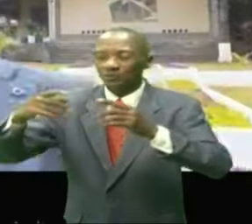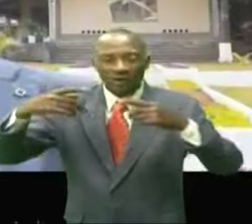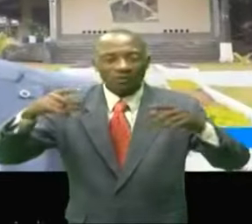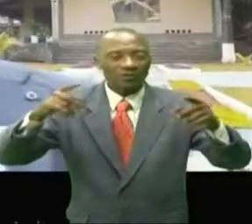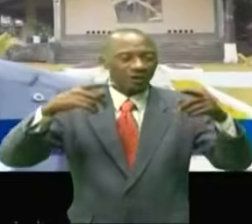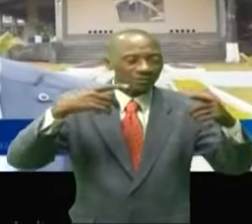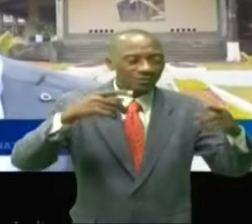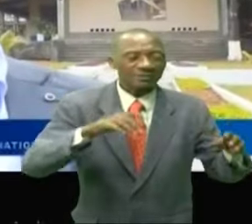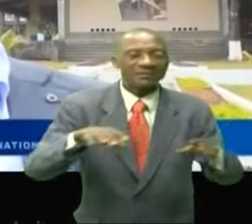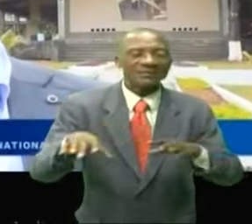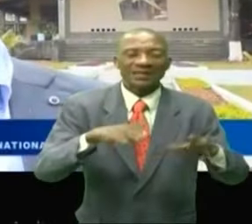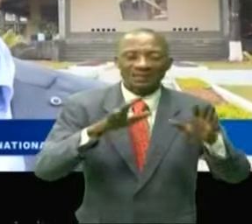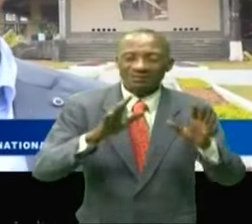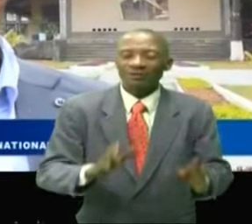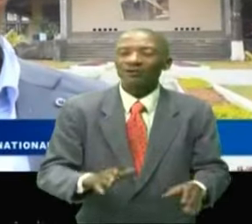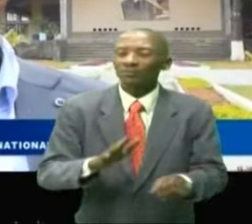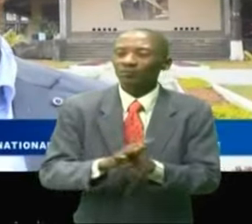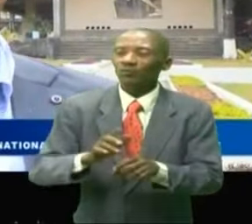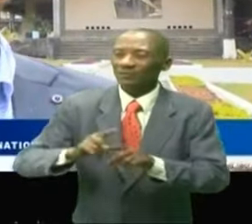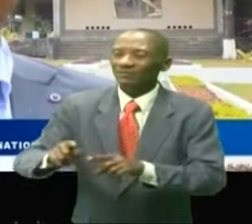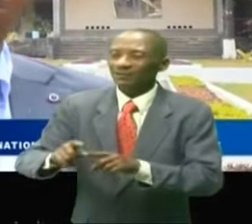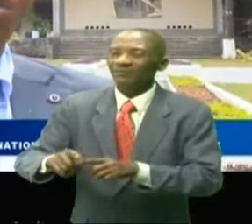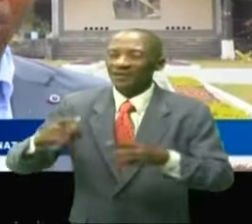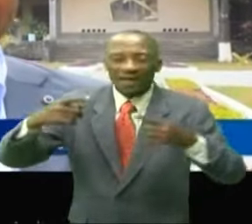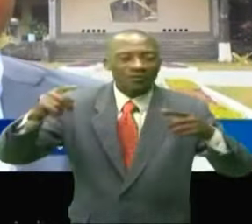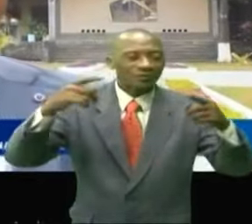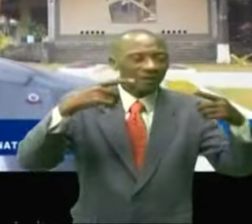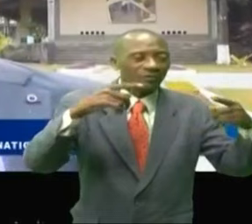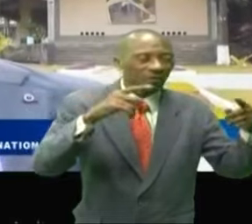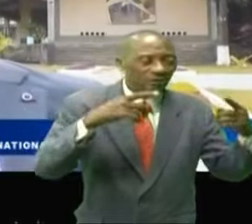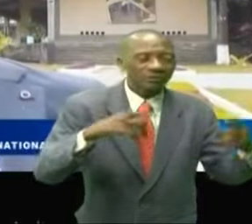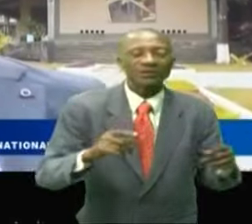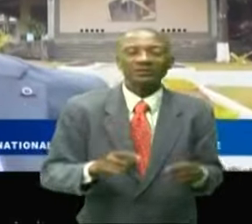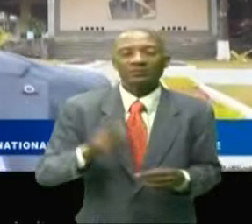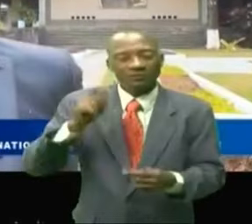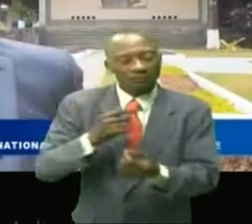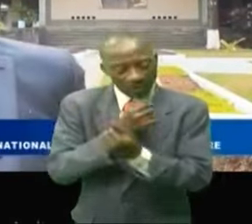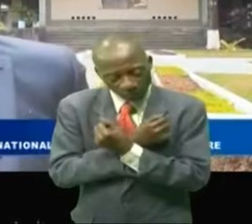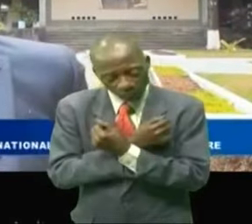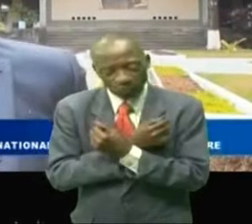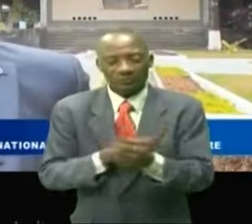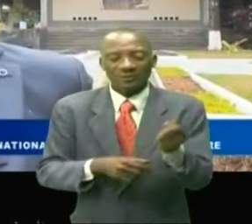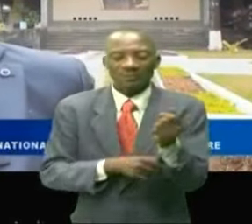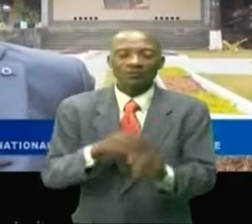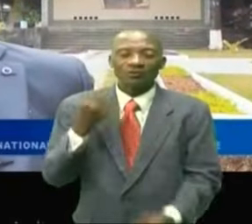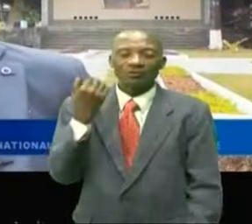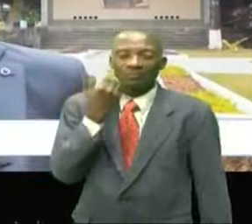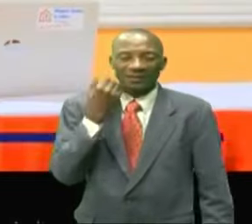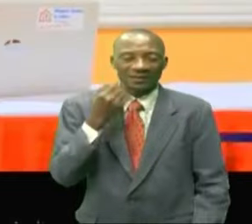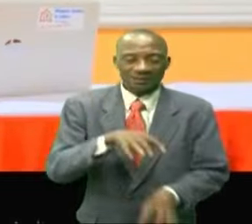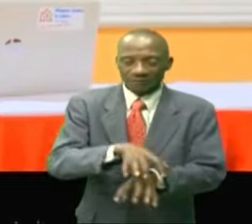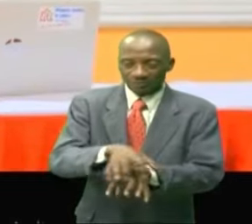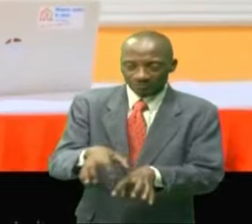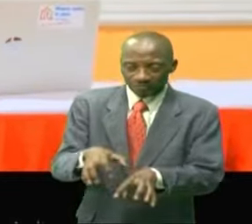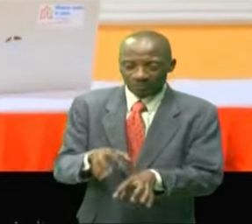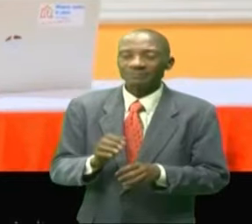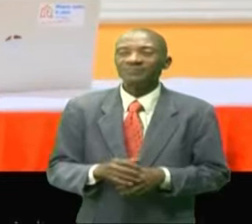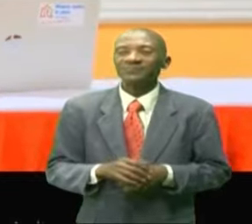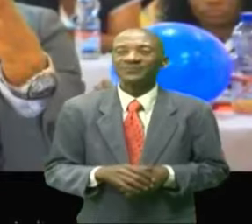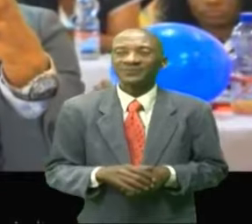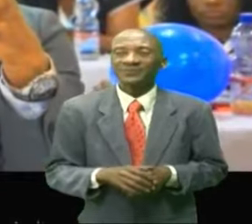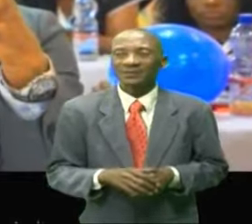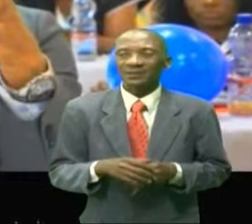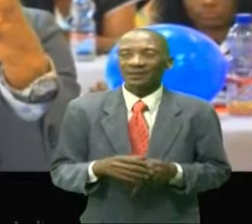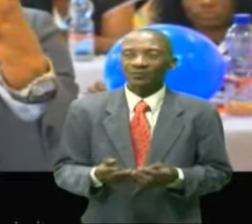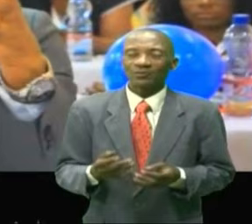acteurs. Ici, il s'agit de notre partenaire TLM Congo, donc The Lepros Mission. Donc, je suis venu participer en tant que directeur.